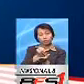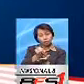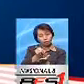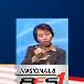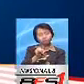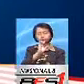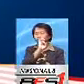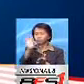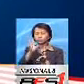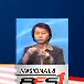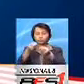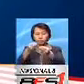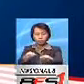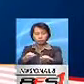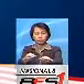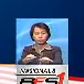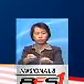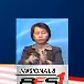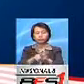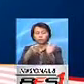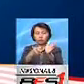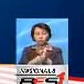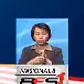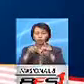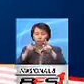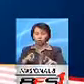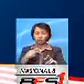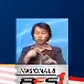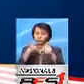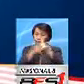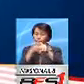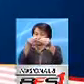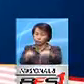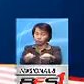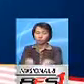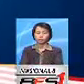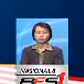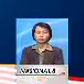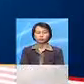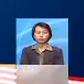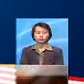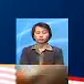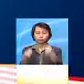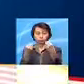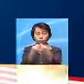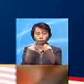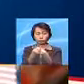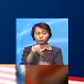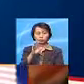pemberian. Keperluan rakyat kita dahulukan. Jumlah BRIM